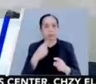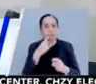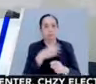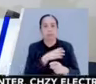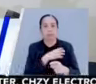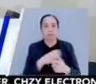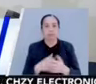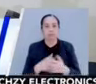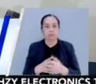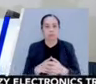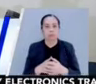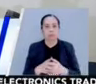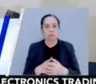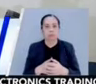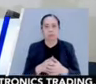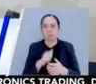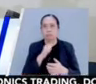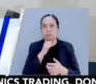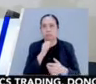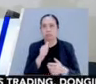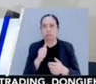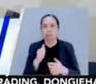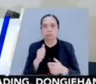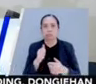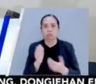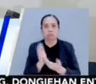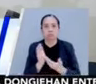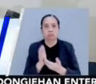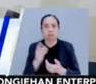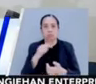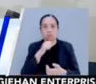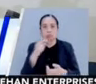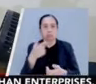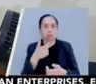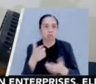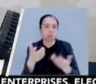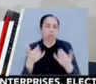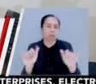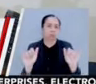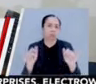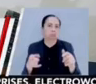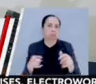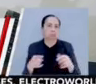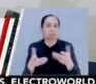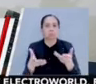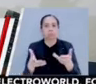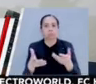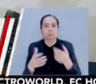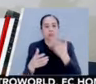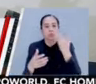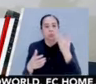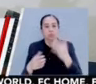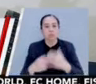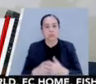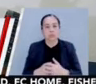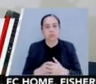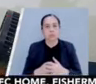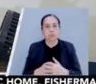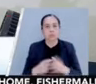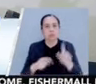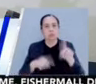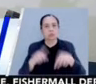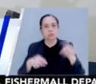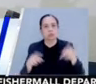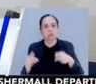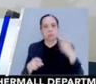hindi naman po ito nagpapatunay na hindi siya nagpaputok ng baril. Yun nga po, dahil may iba-ibang factors